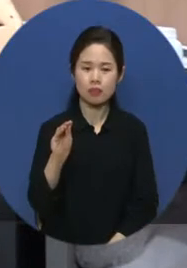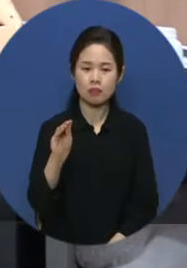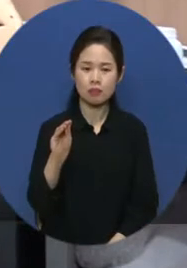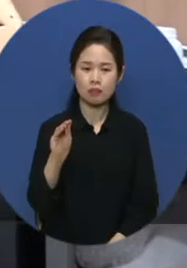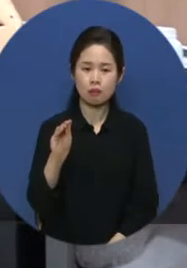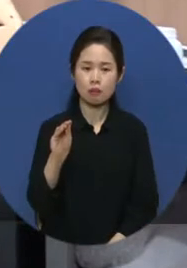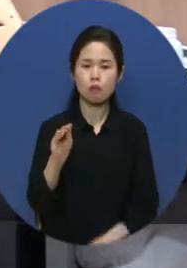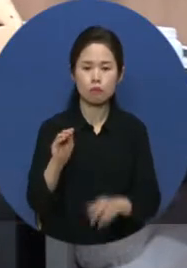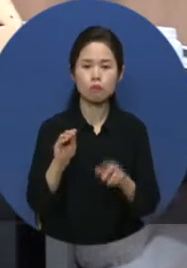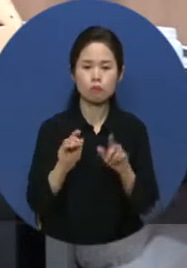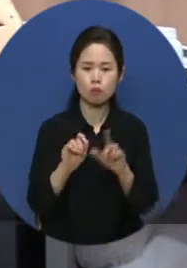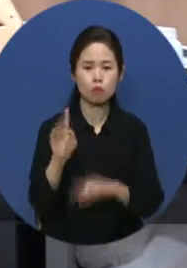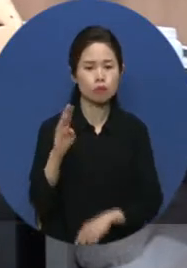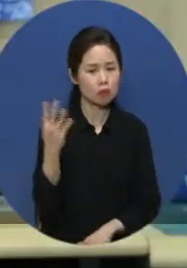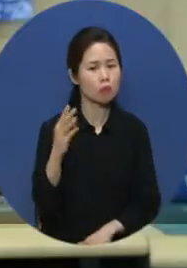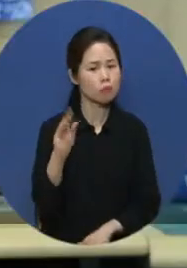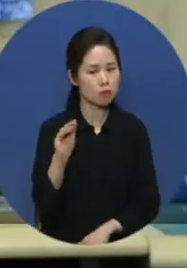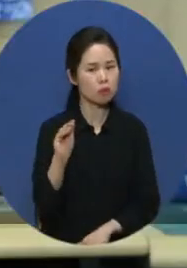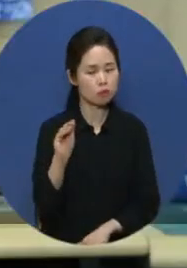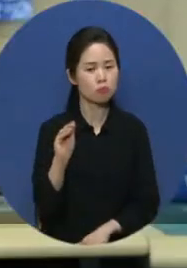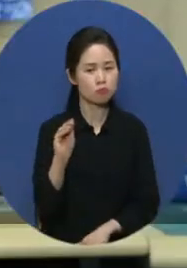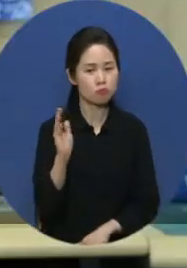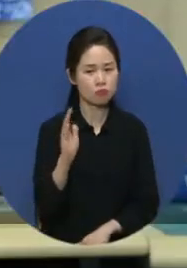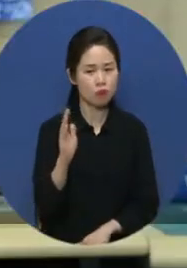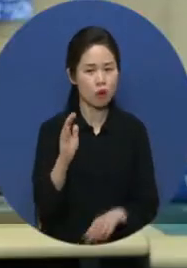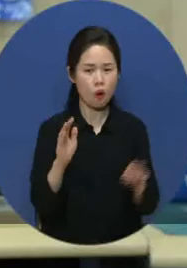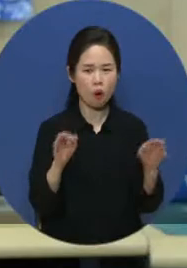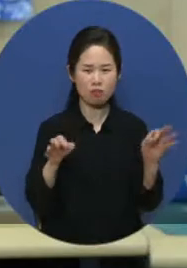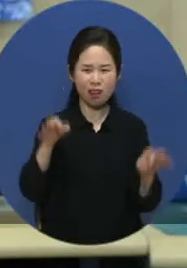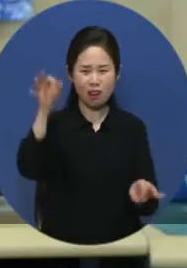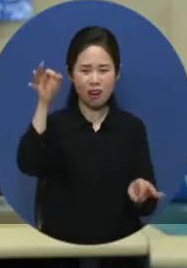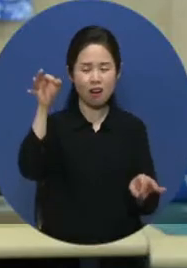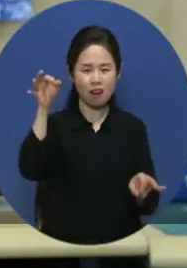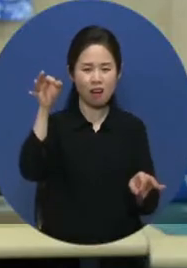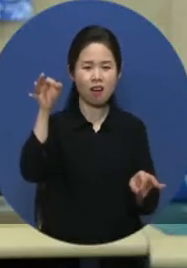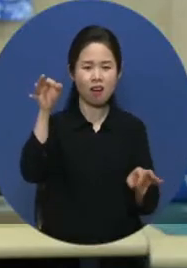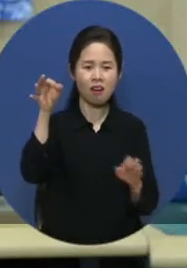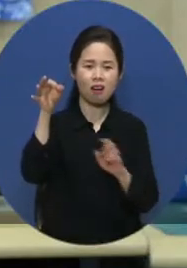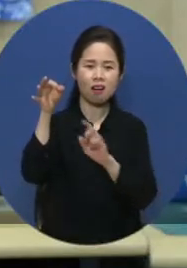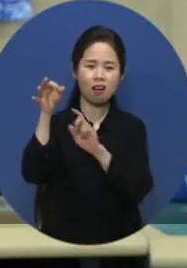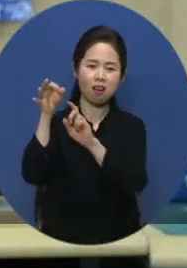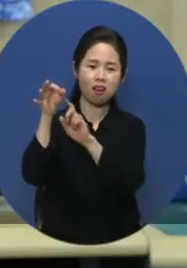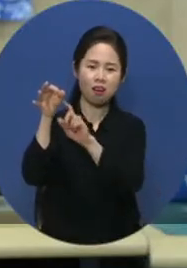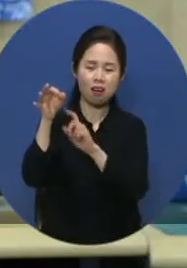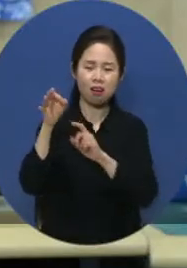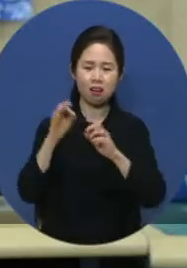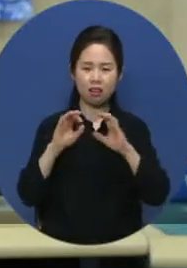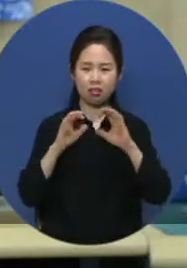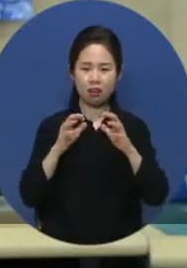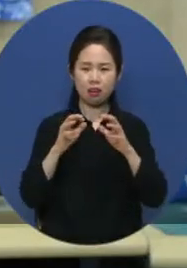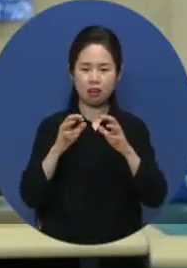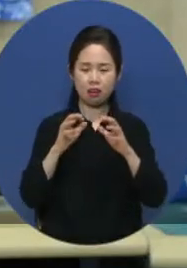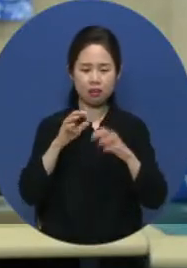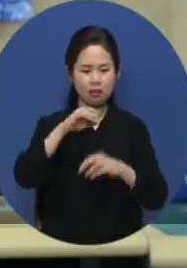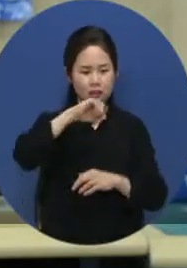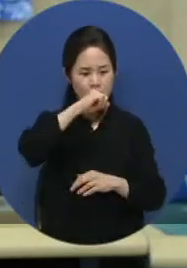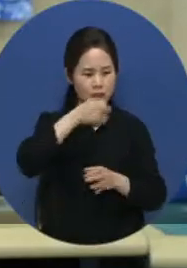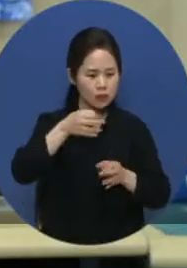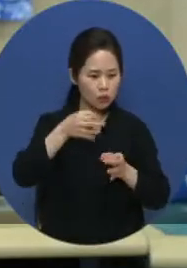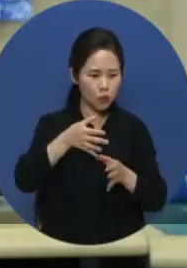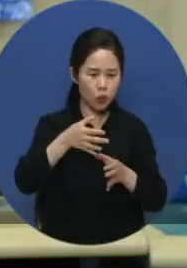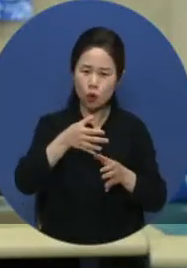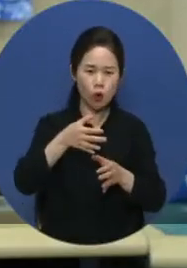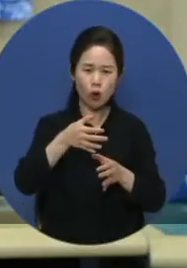평균 가격이라 하면은 이제 큰 차이가 있는 거죠. 그래서 어쩔 수 없이 나라에서 지원하는 예산도